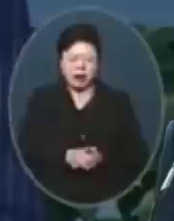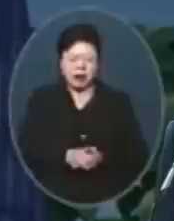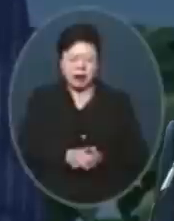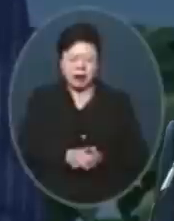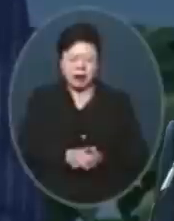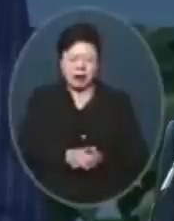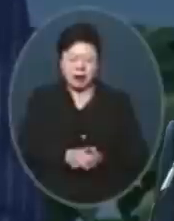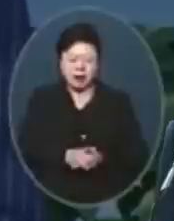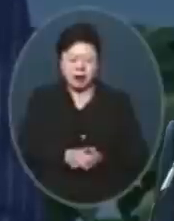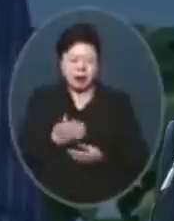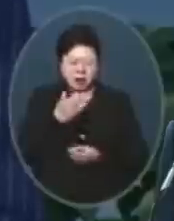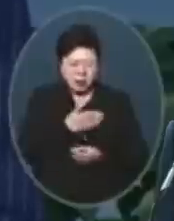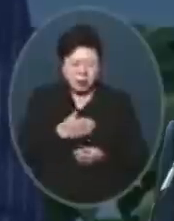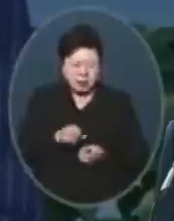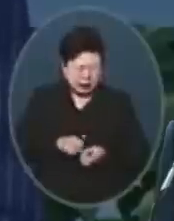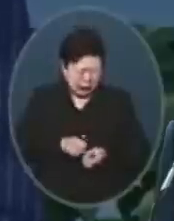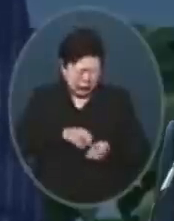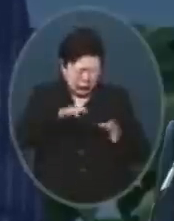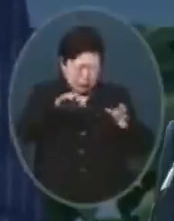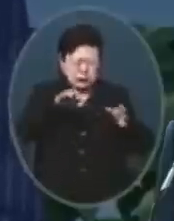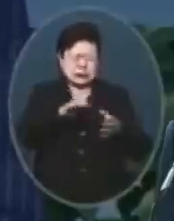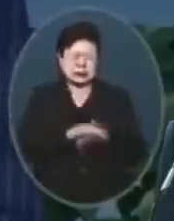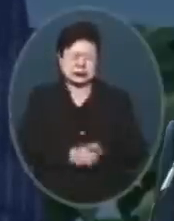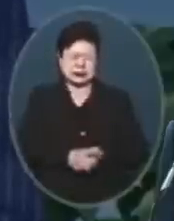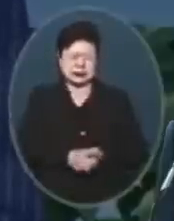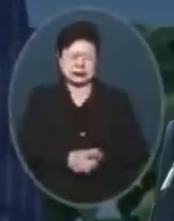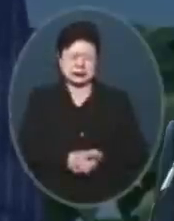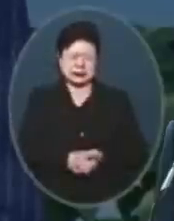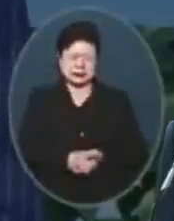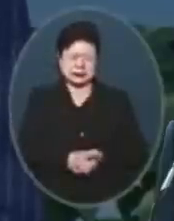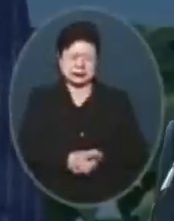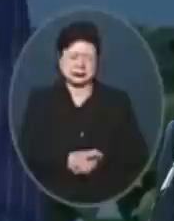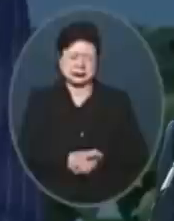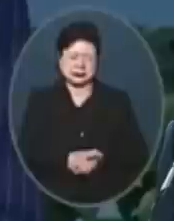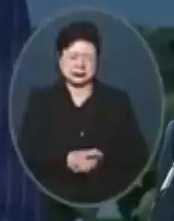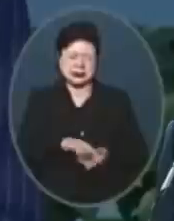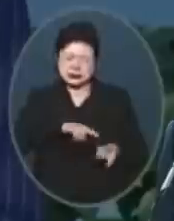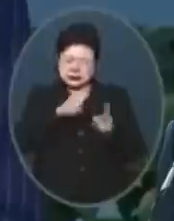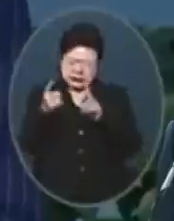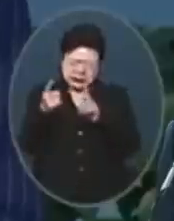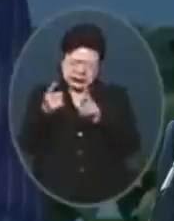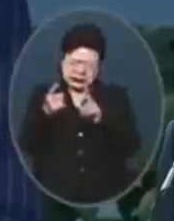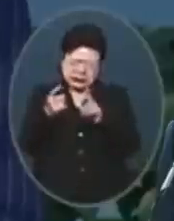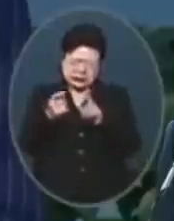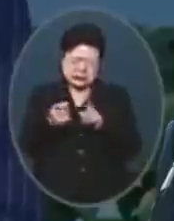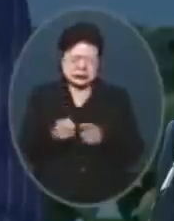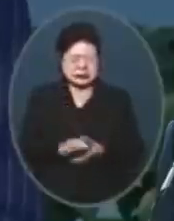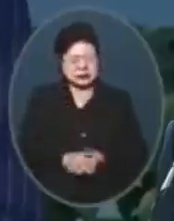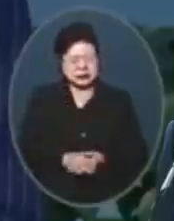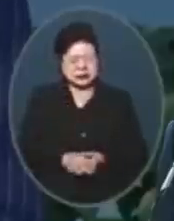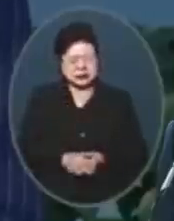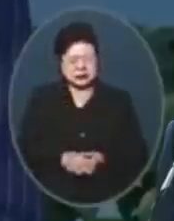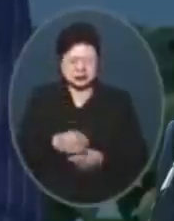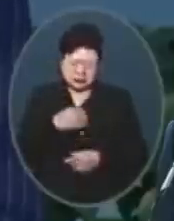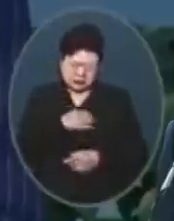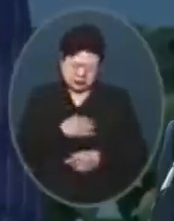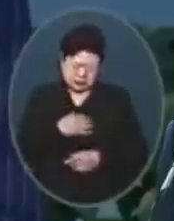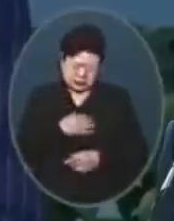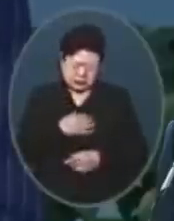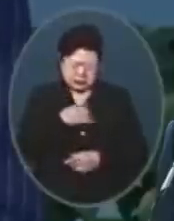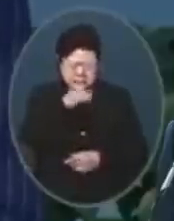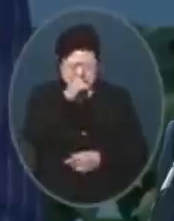종만적으로 온몸에 다 퍼져나가고 있어서 살아날 수 있을지 염려가